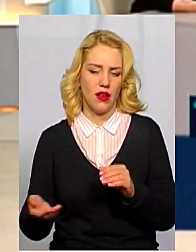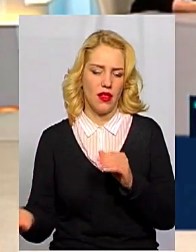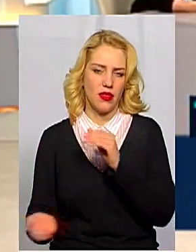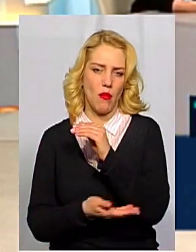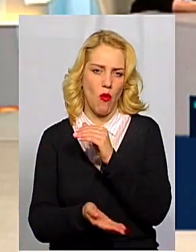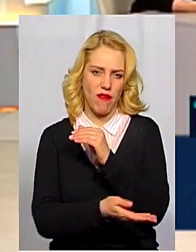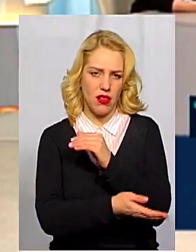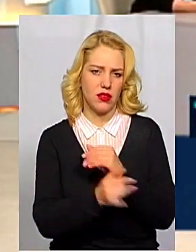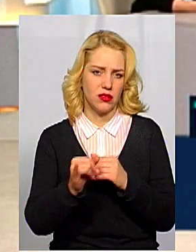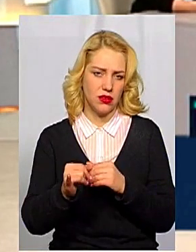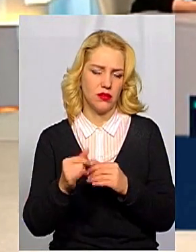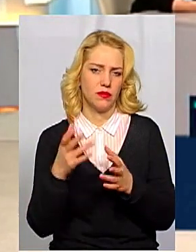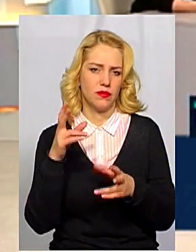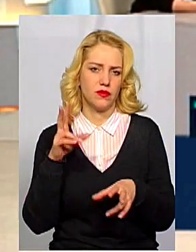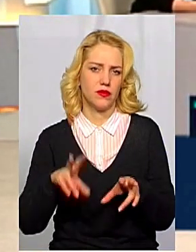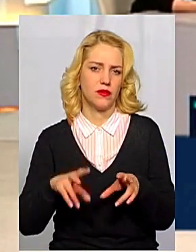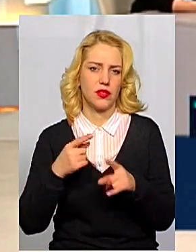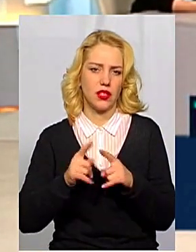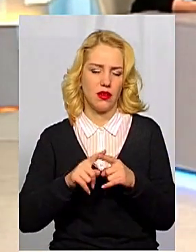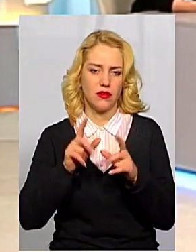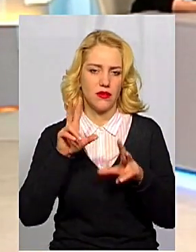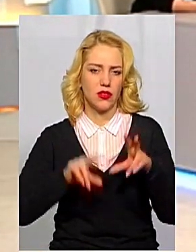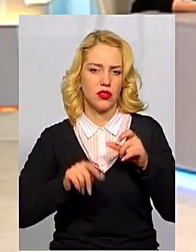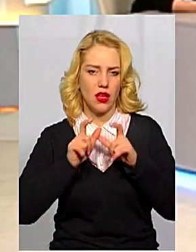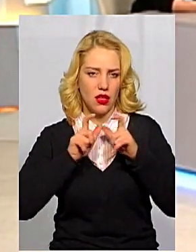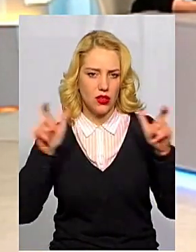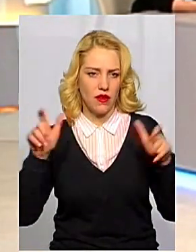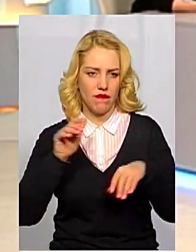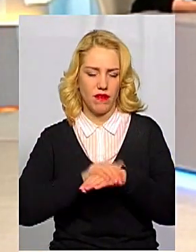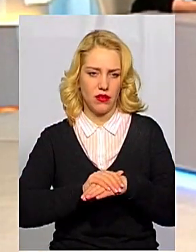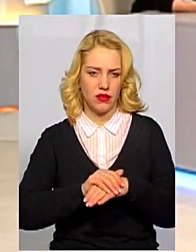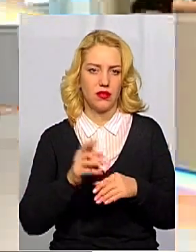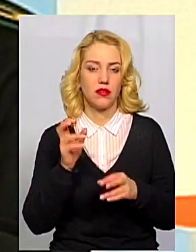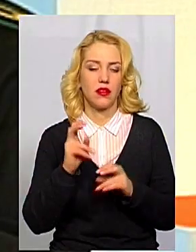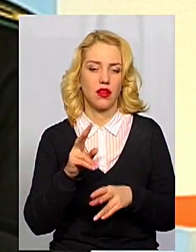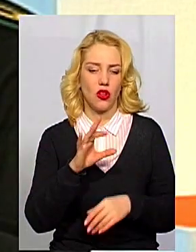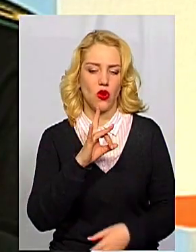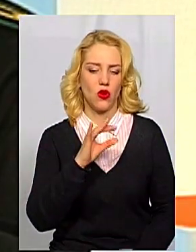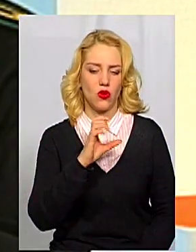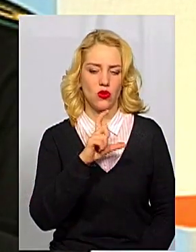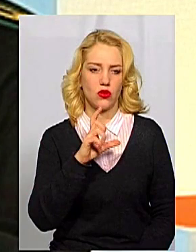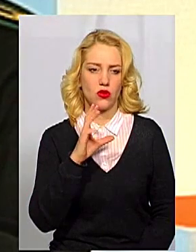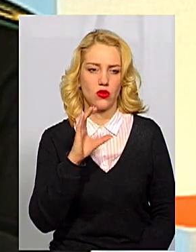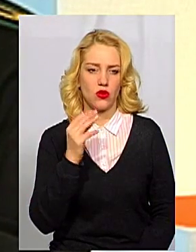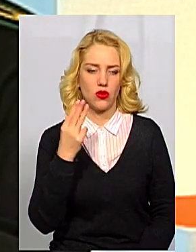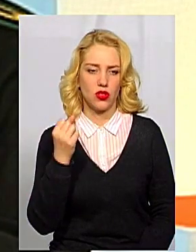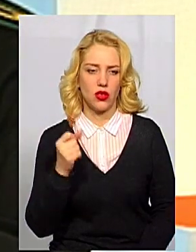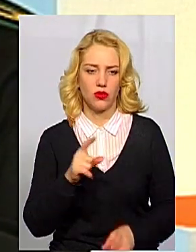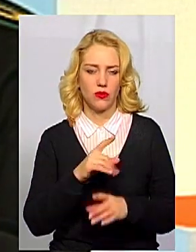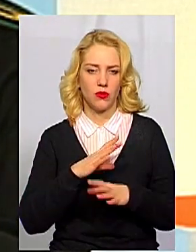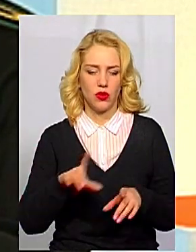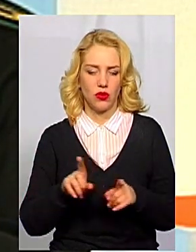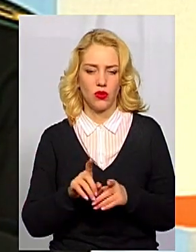передає. І це, можливо, такий кричущий факт, що в тій самій Росоші, щоб не було, там, наприклад, такої самої ситуації.